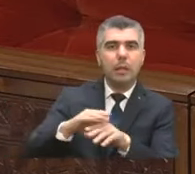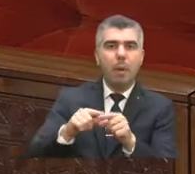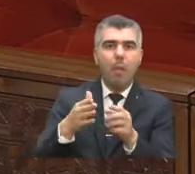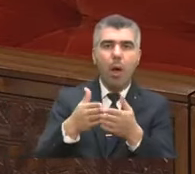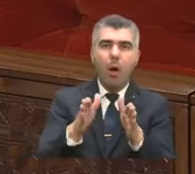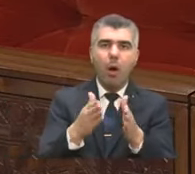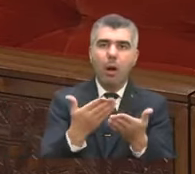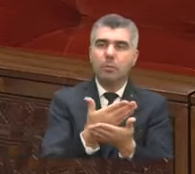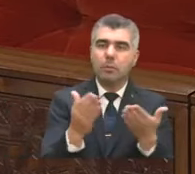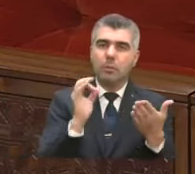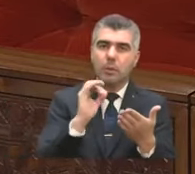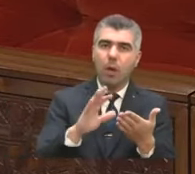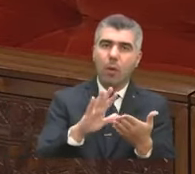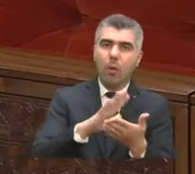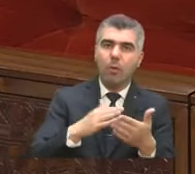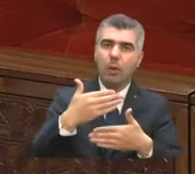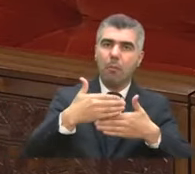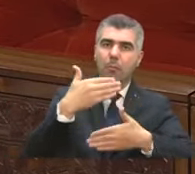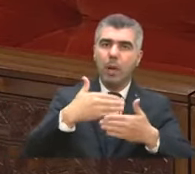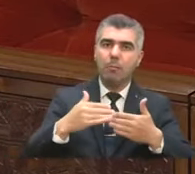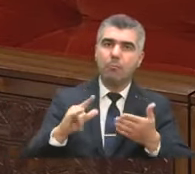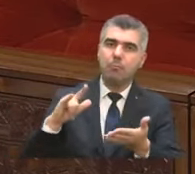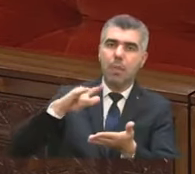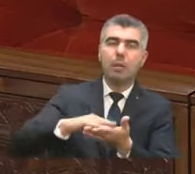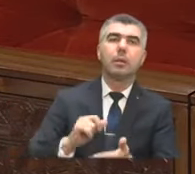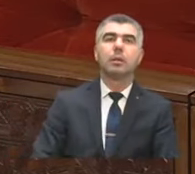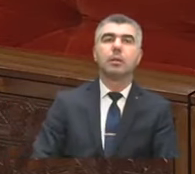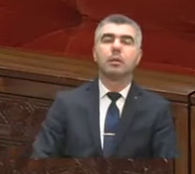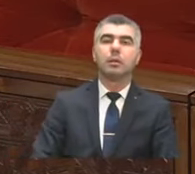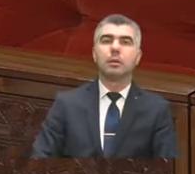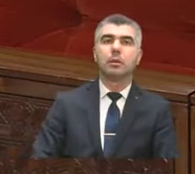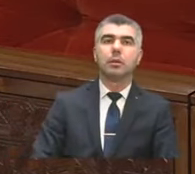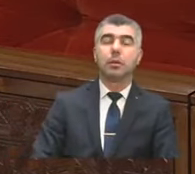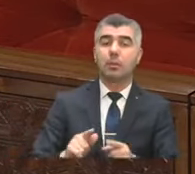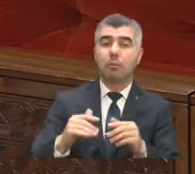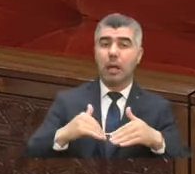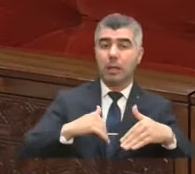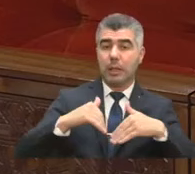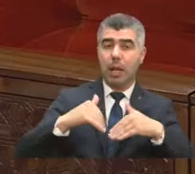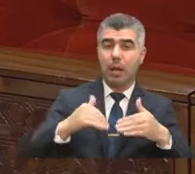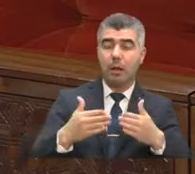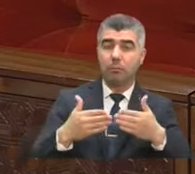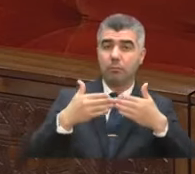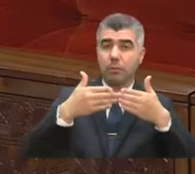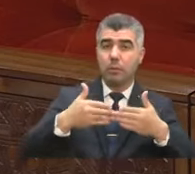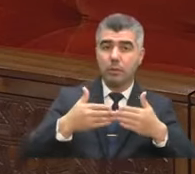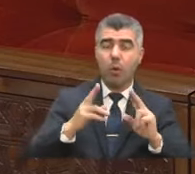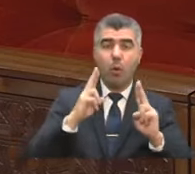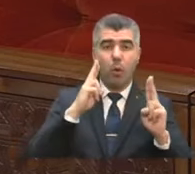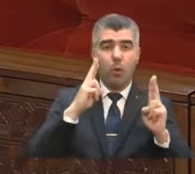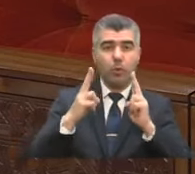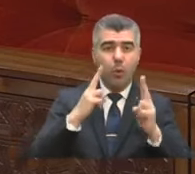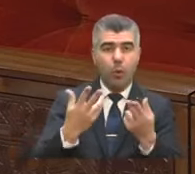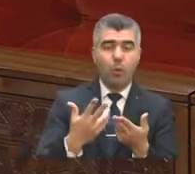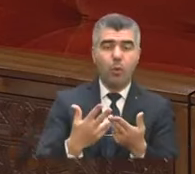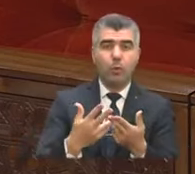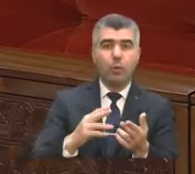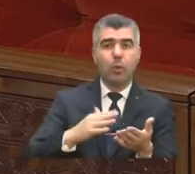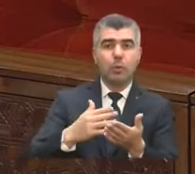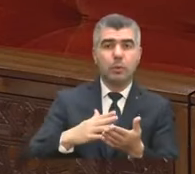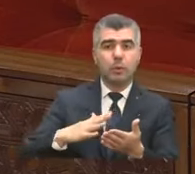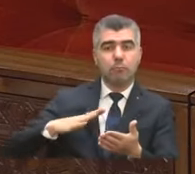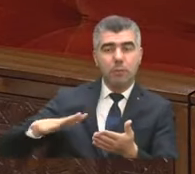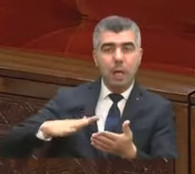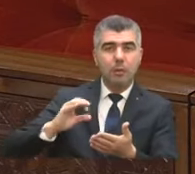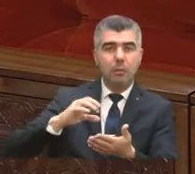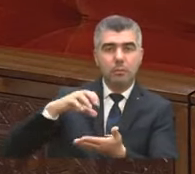والبنية التحتية المطرية. وتمكن منظومة النقل البري من سكك حديدية وطرق سيارة وطرق وطنية وطرق سريعة